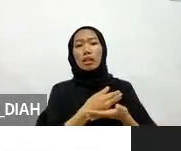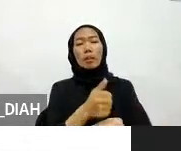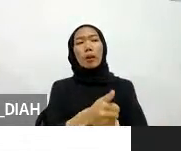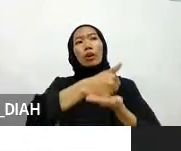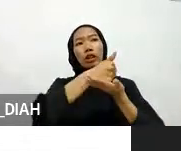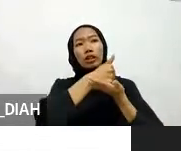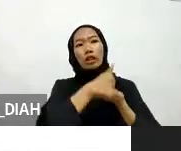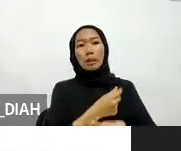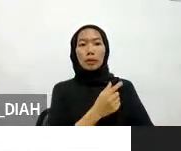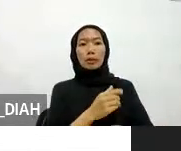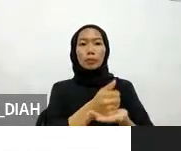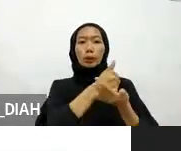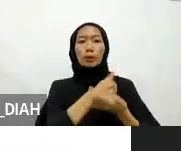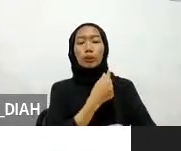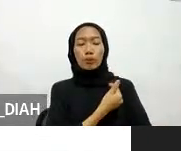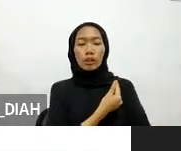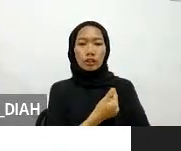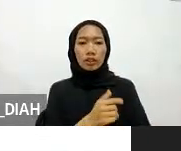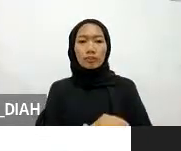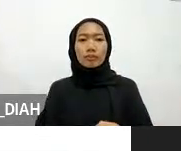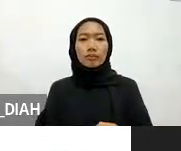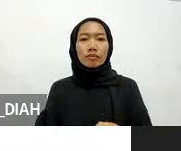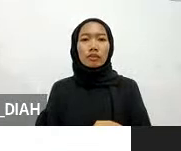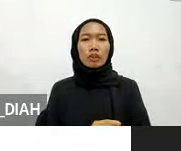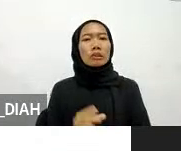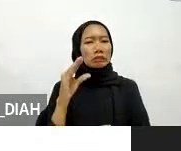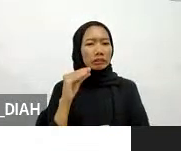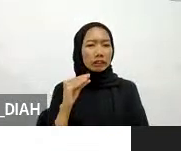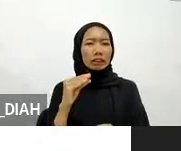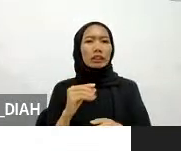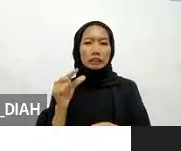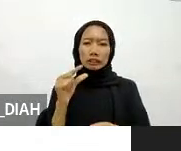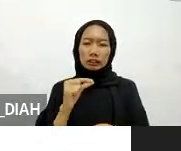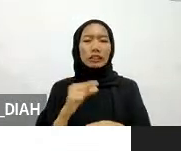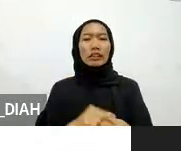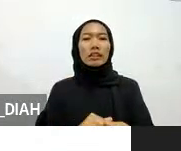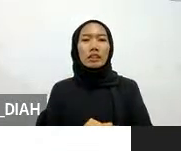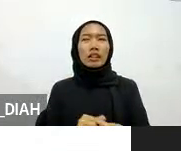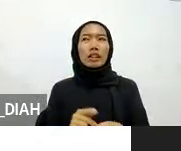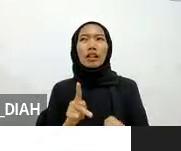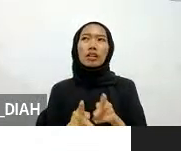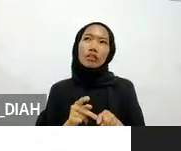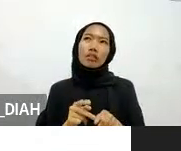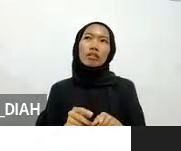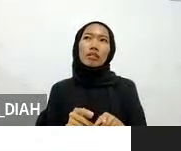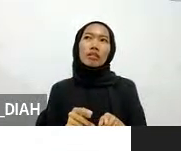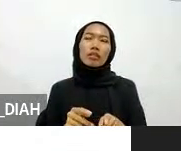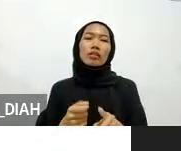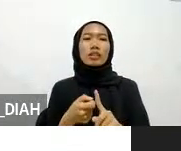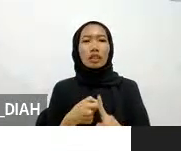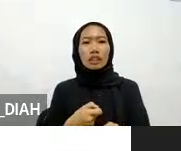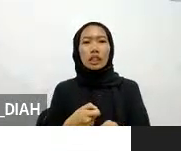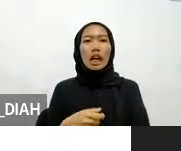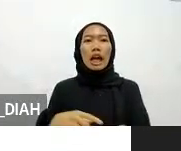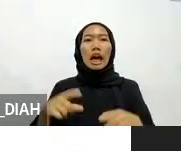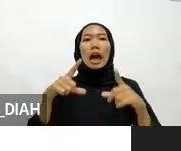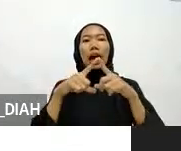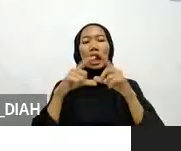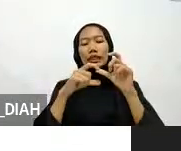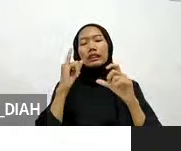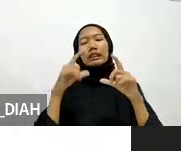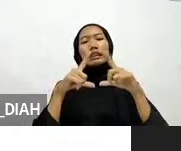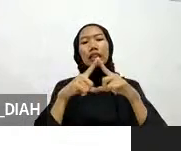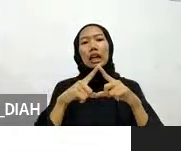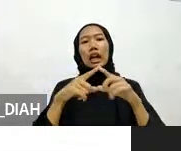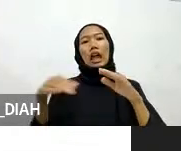paling rendah di kawasan Asia Tenggara. Dan untuk dana bantuan sosial untuk orang dengan disabilitas